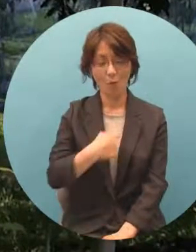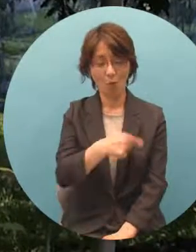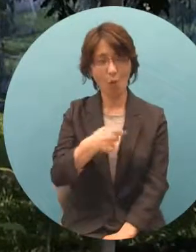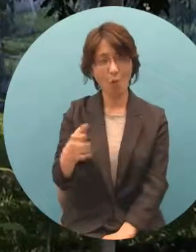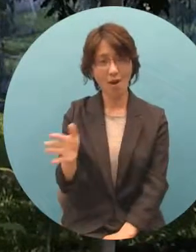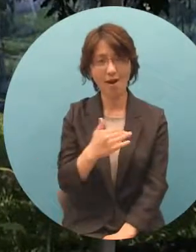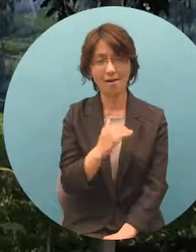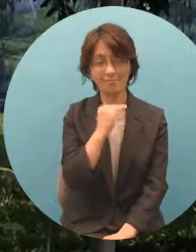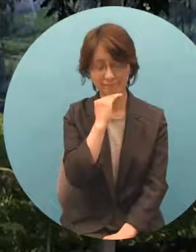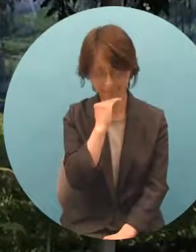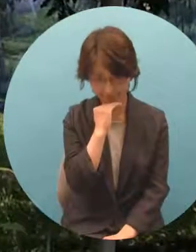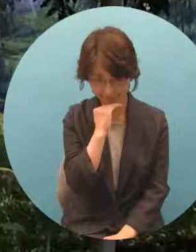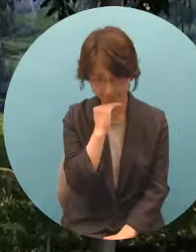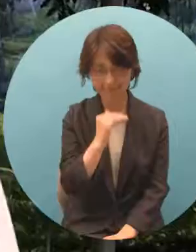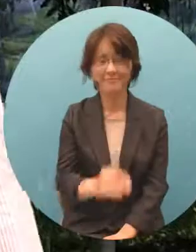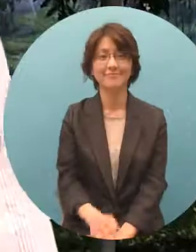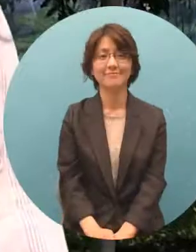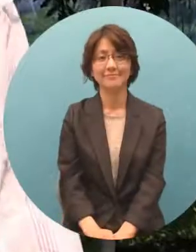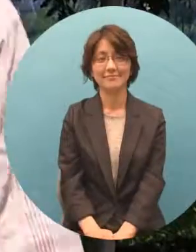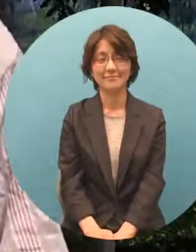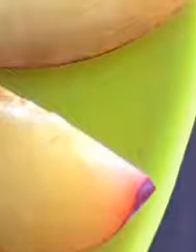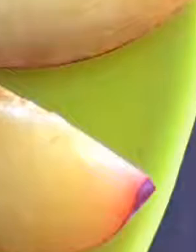よりお待ちを申し上げております。